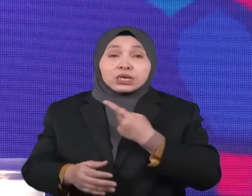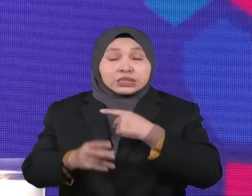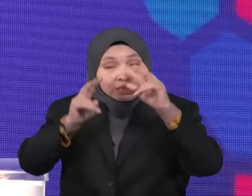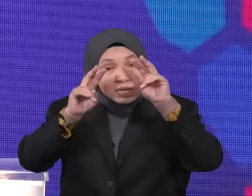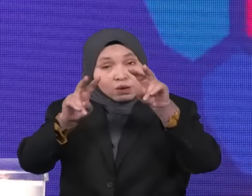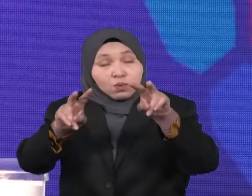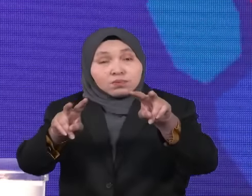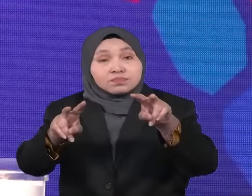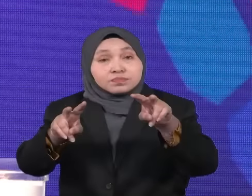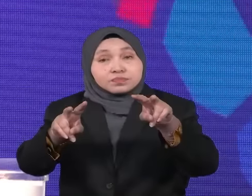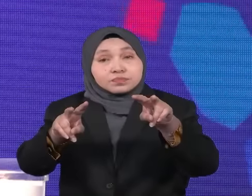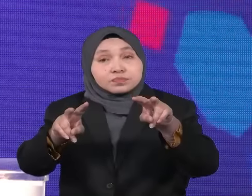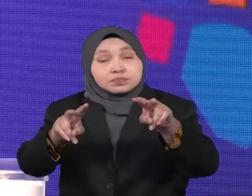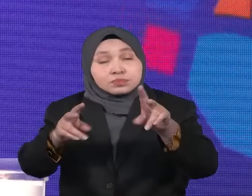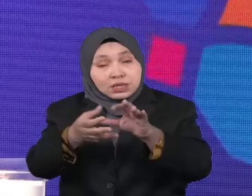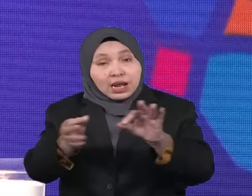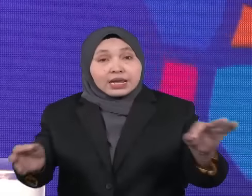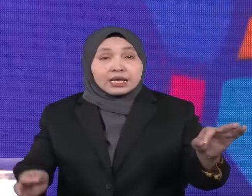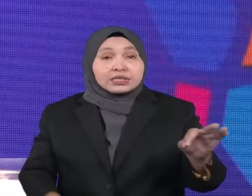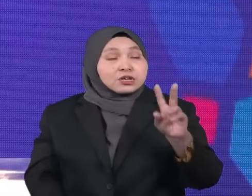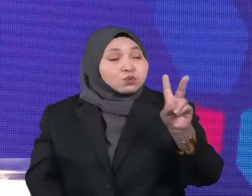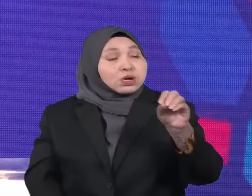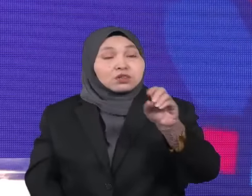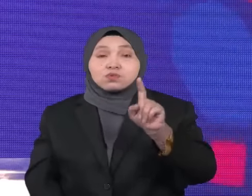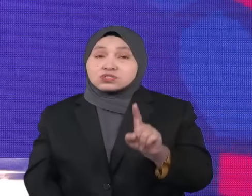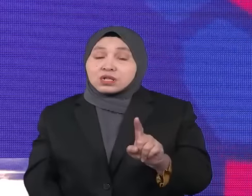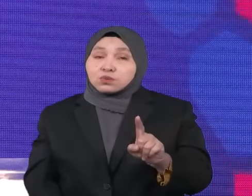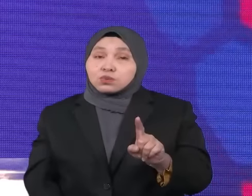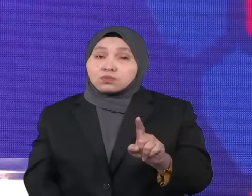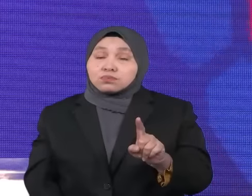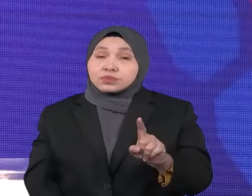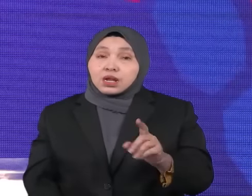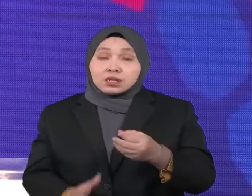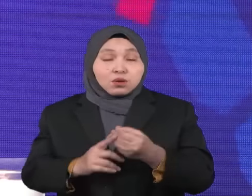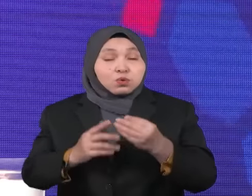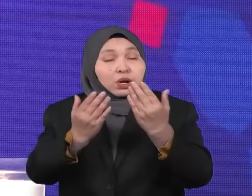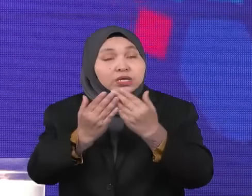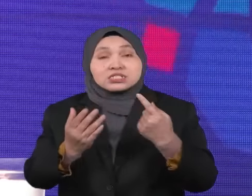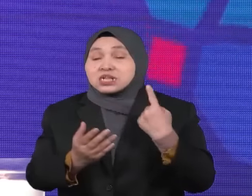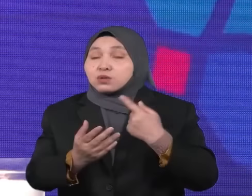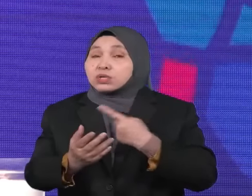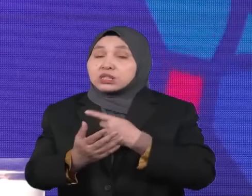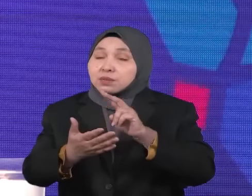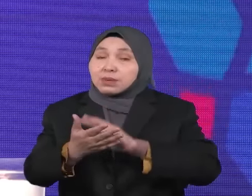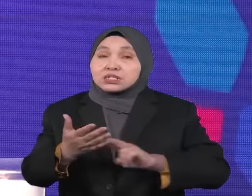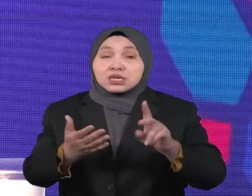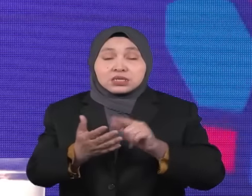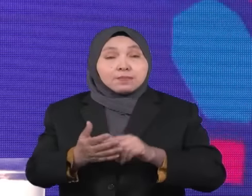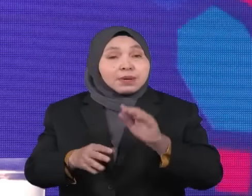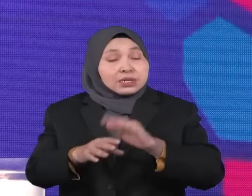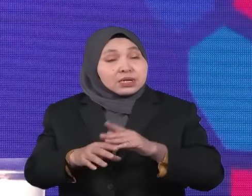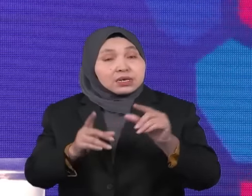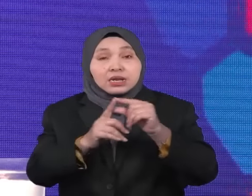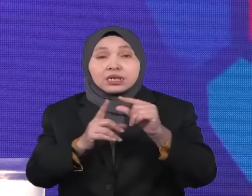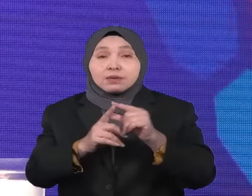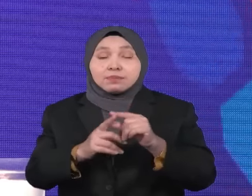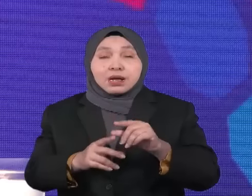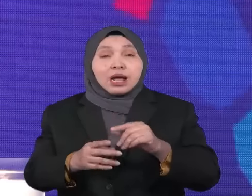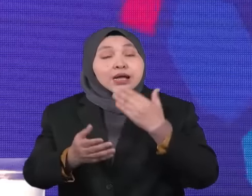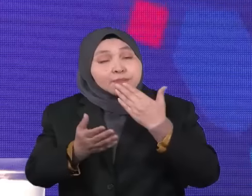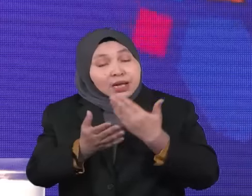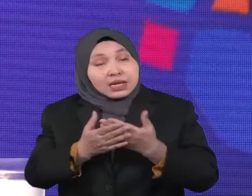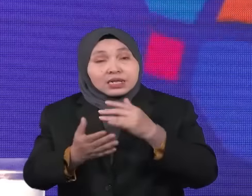perhatikan dalam ayat yang ke-201 ni, ataupun doa yang selalu kita baca ni, iaitulah pada kalimah hasanah itu